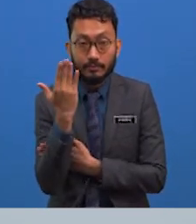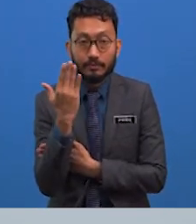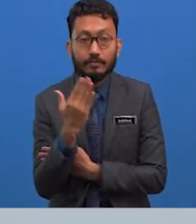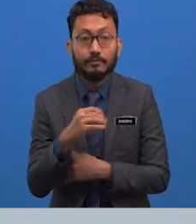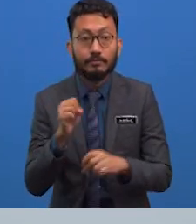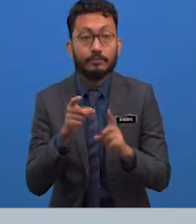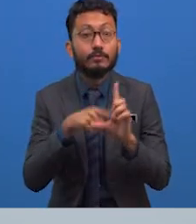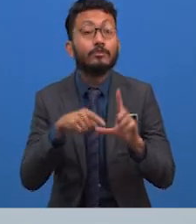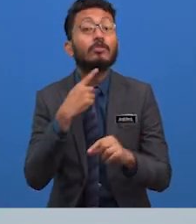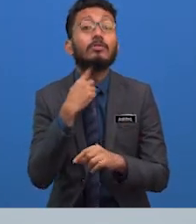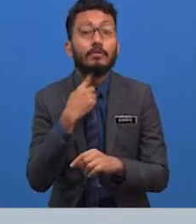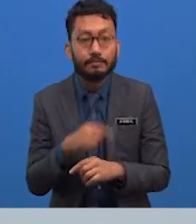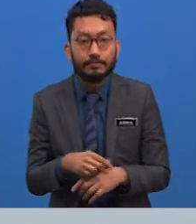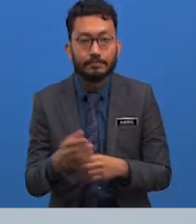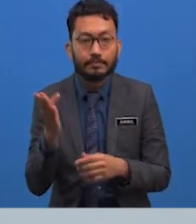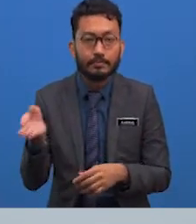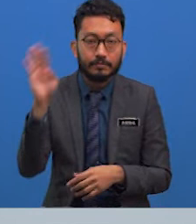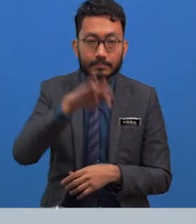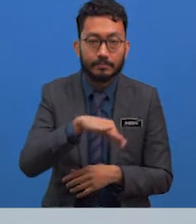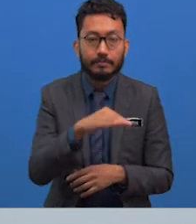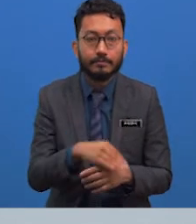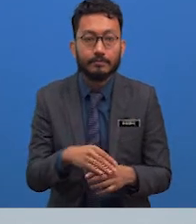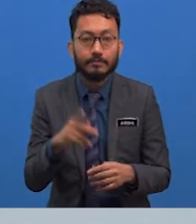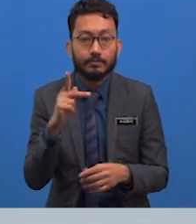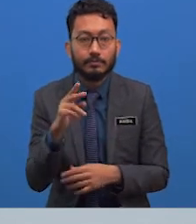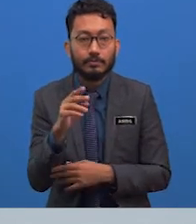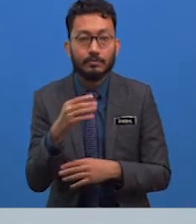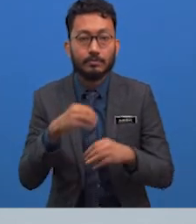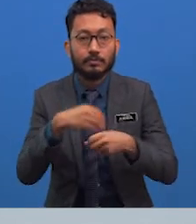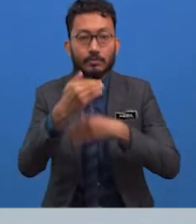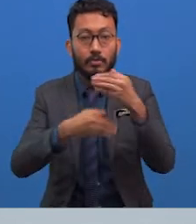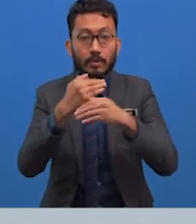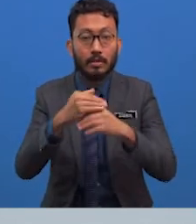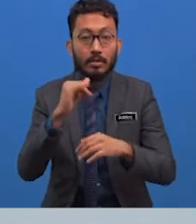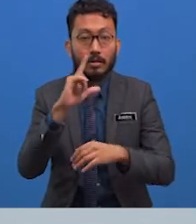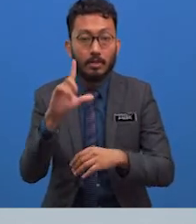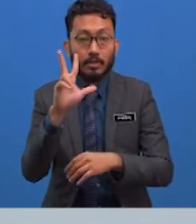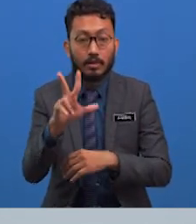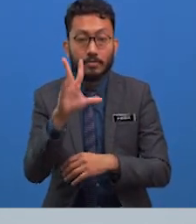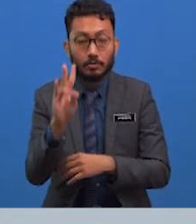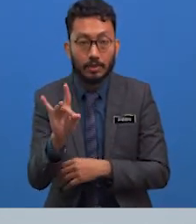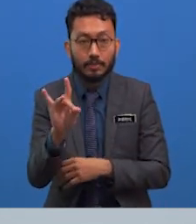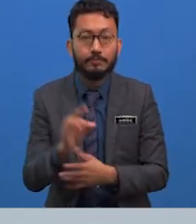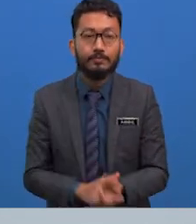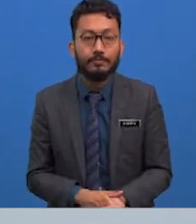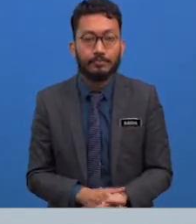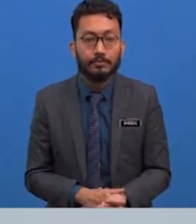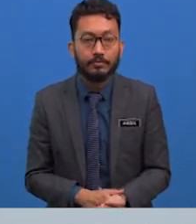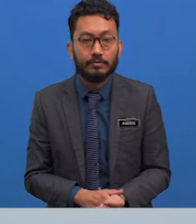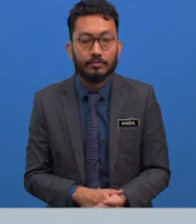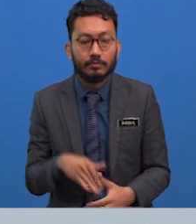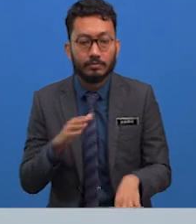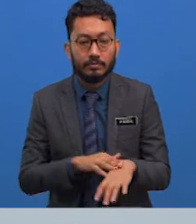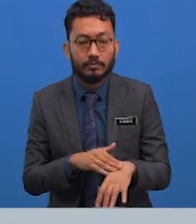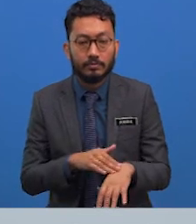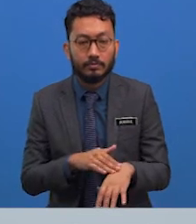sudut dongak bagi puncak sebuah menara dari hujung bayang-bayangnya ialah 38 darjah. Pada